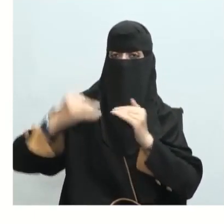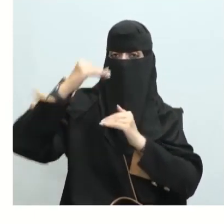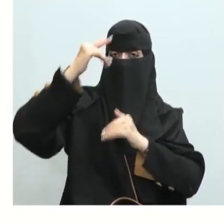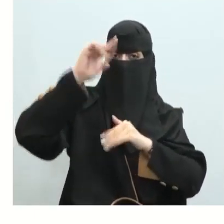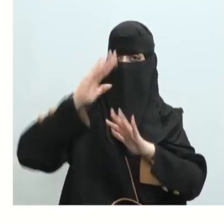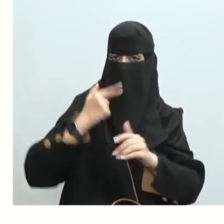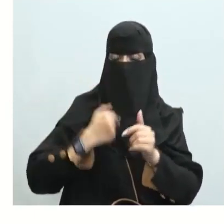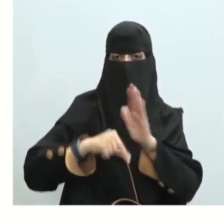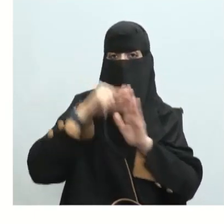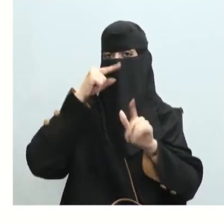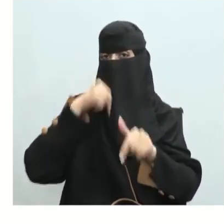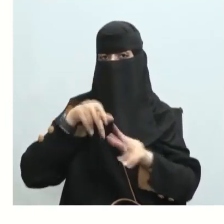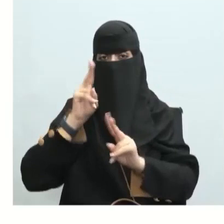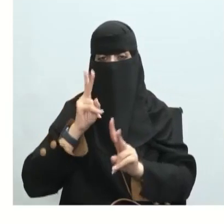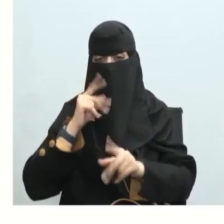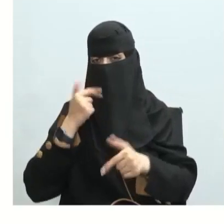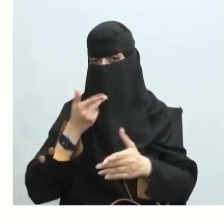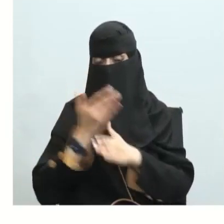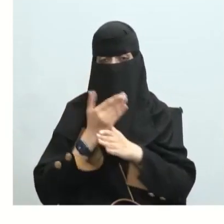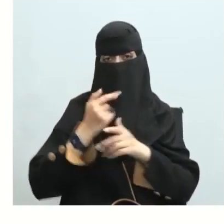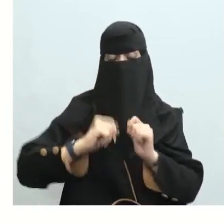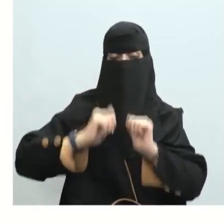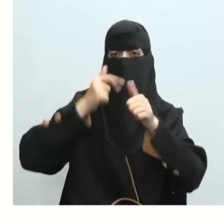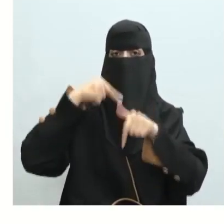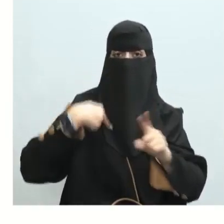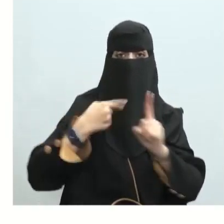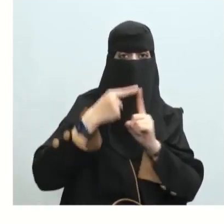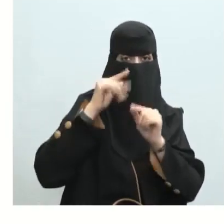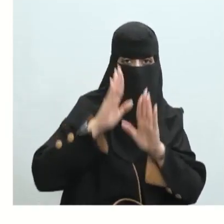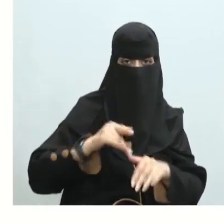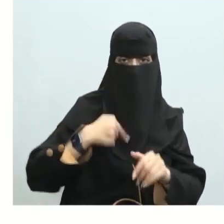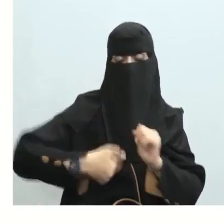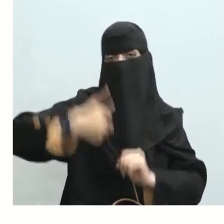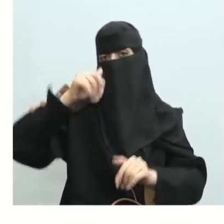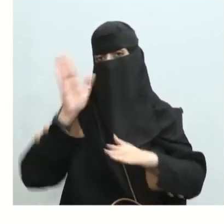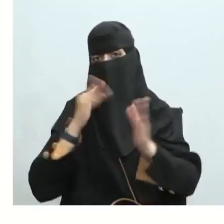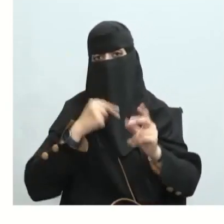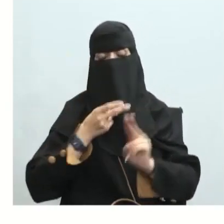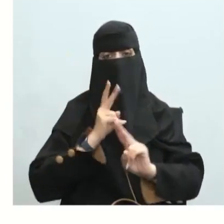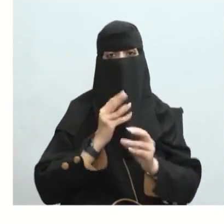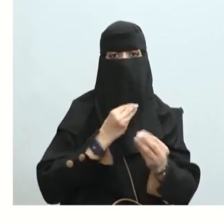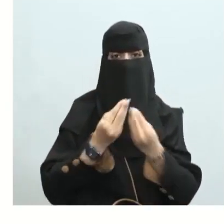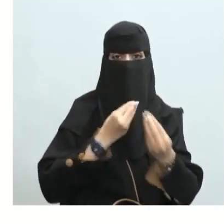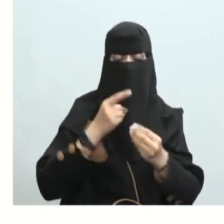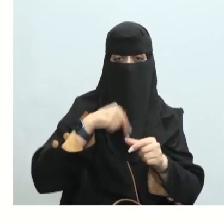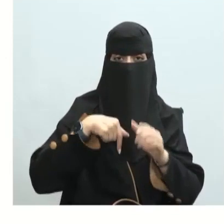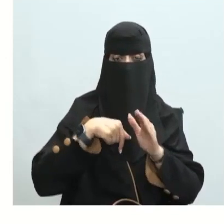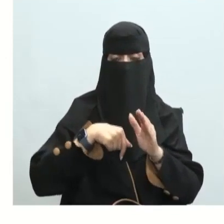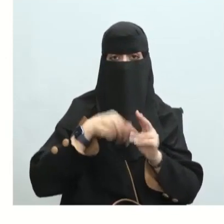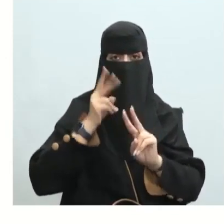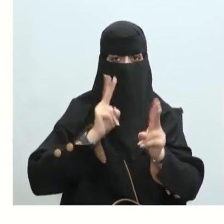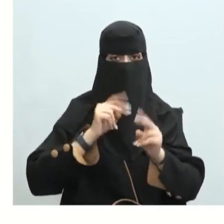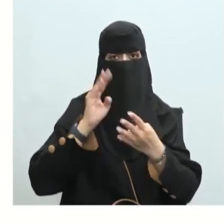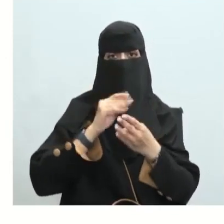موضوع الحفل او المؤتمر اسباب اقامه الحفل الاهداف التي يريد تحقيقها وفعاليه الحفل وجدول الاعمال اثنان